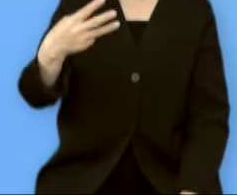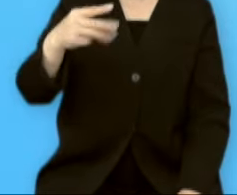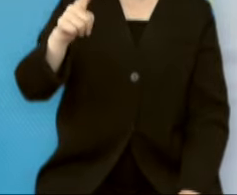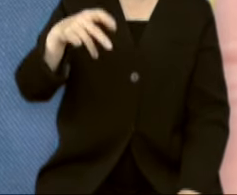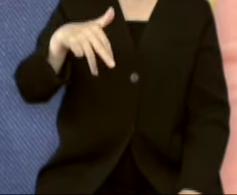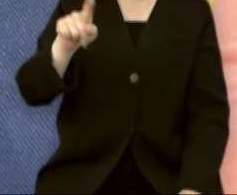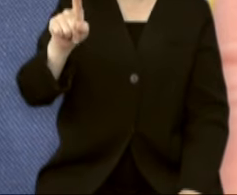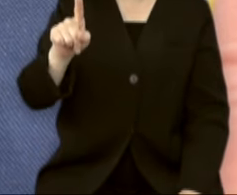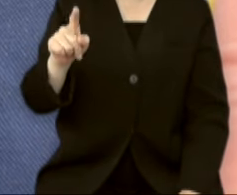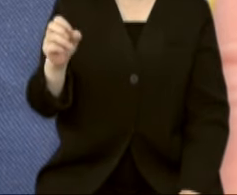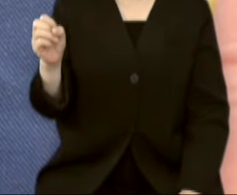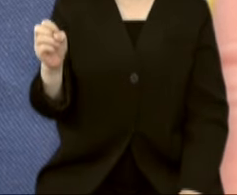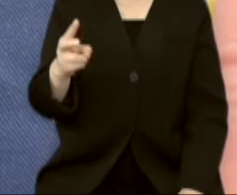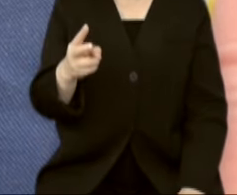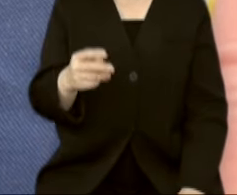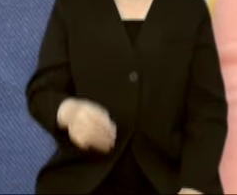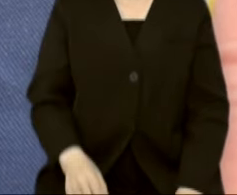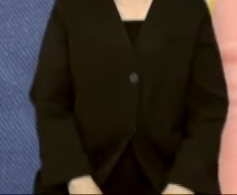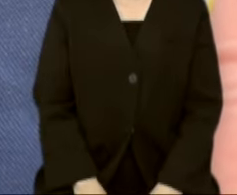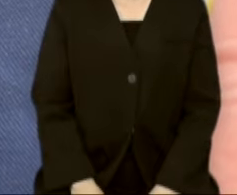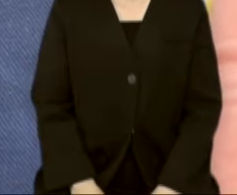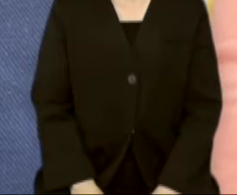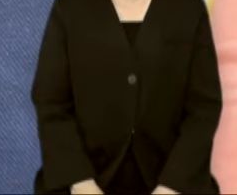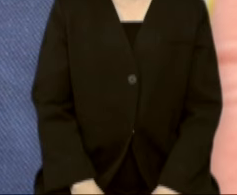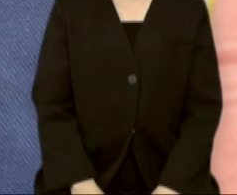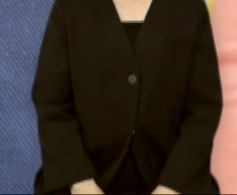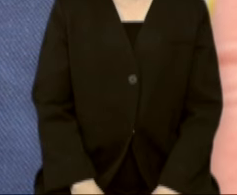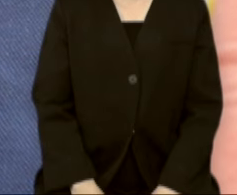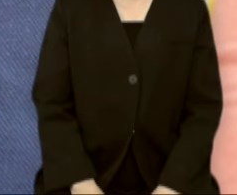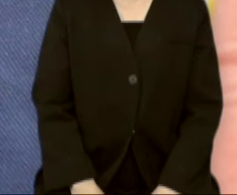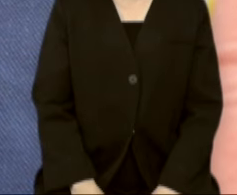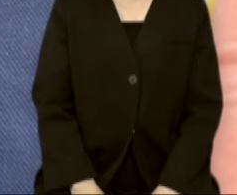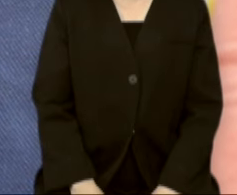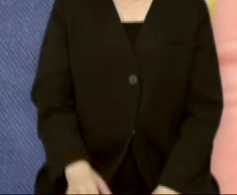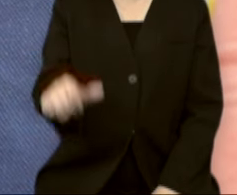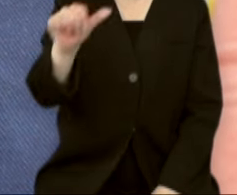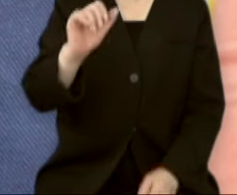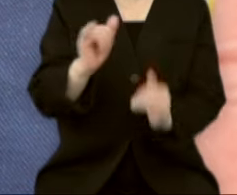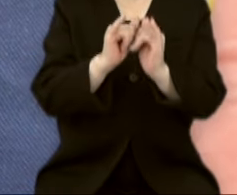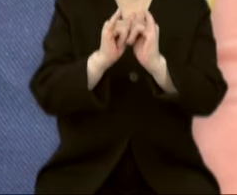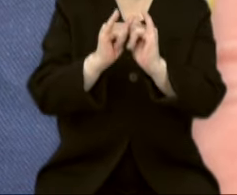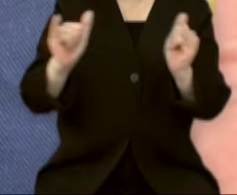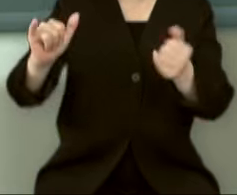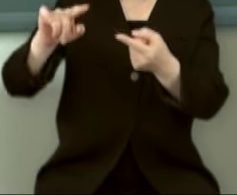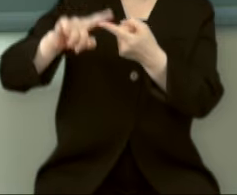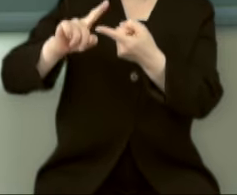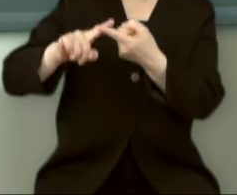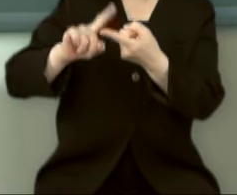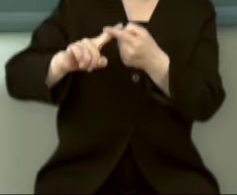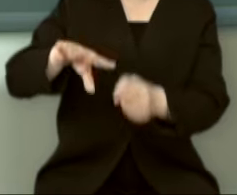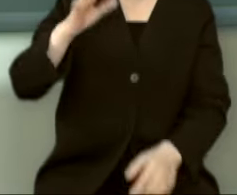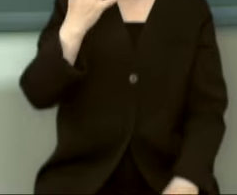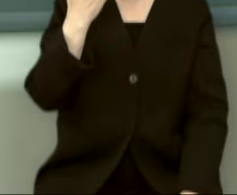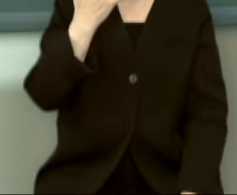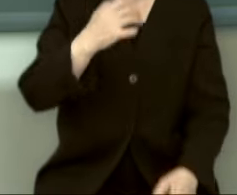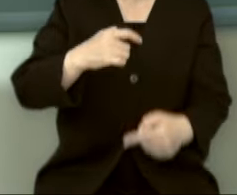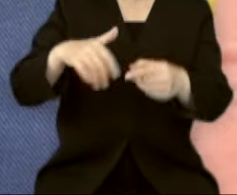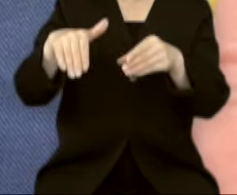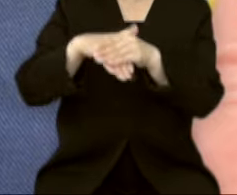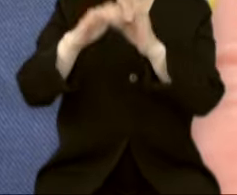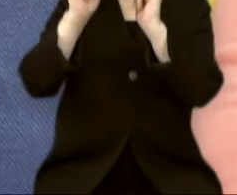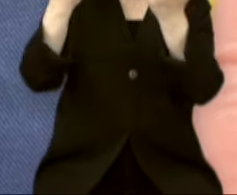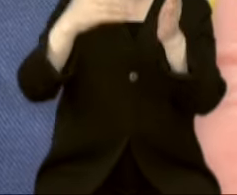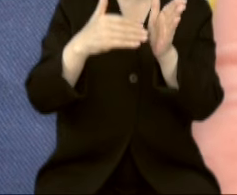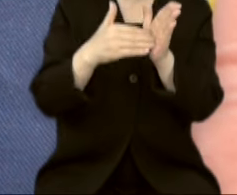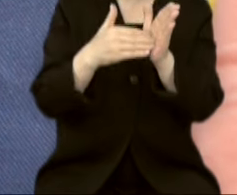콜카타에서 로빈드로나트 타고르가 네. 노벨상 네. 아시안인으로서 처음으로 노벨상 타는 분이 있었었고 네, 네.